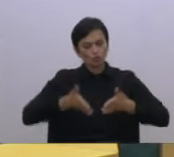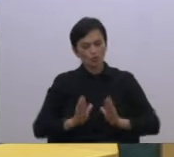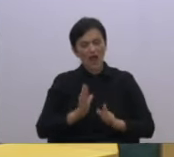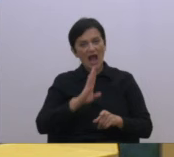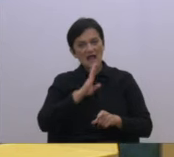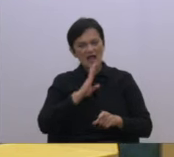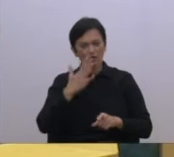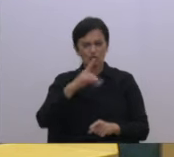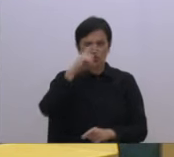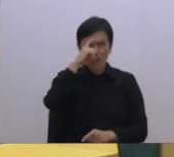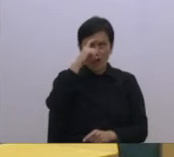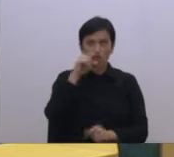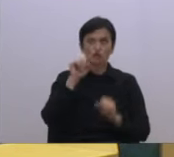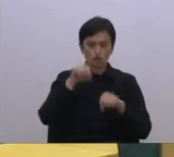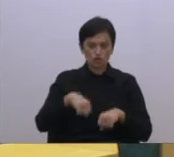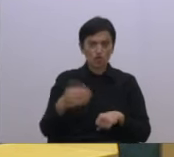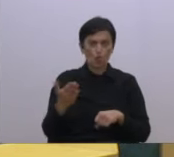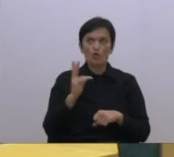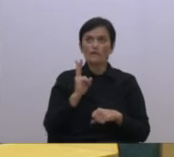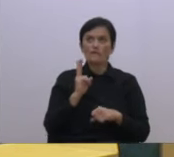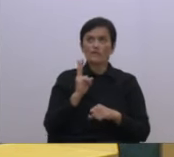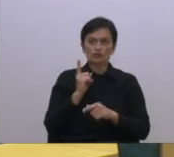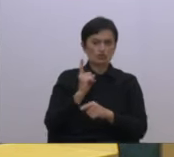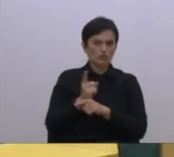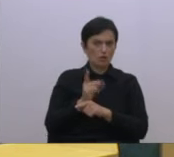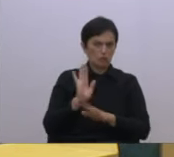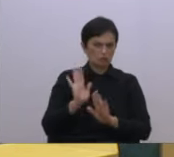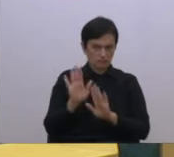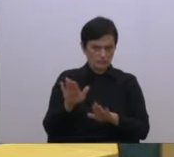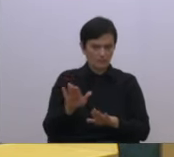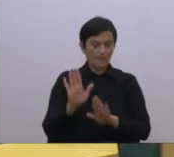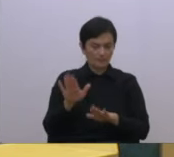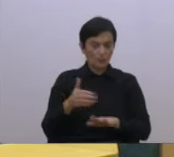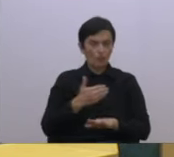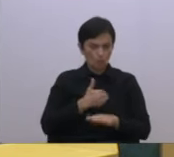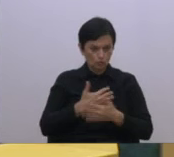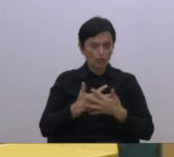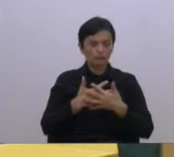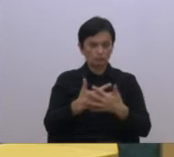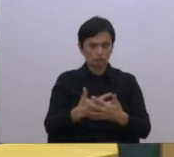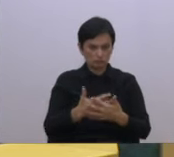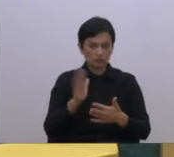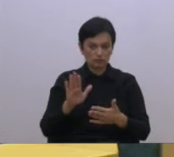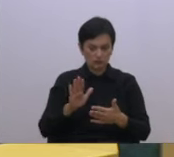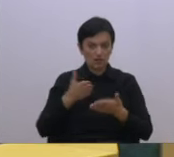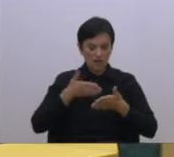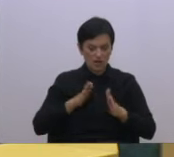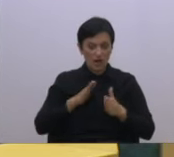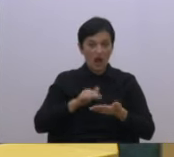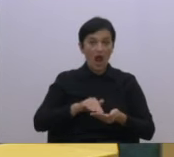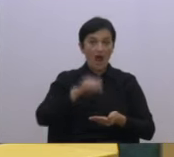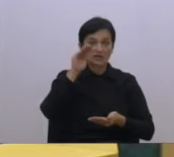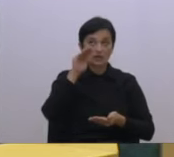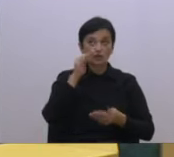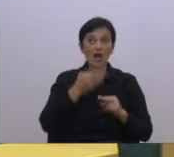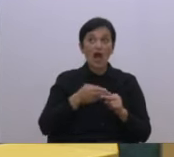თუ კაცი? შეუძლია. და მინდა უშლის მას, რომ ჩასახოს, გააჩნდეს შვილი და აღზარდოს. ამიტომ რა თქმა